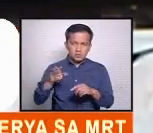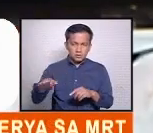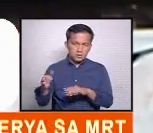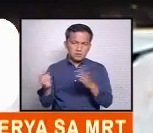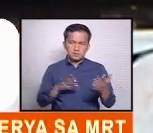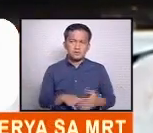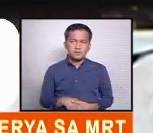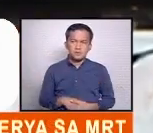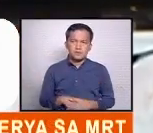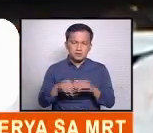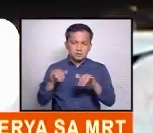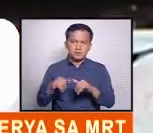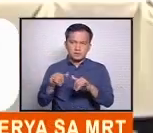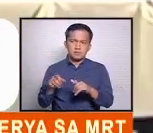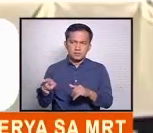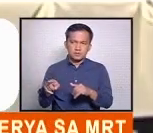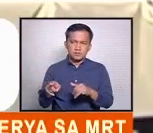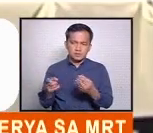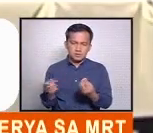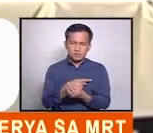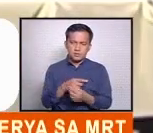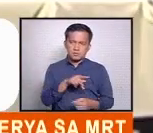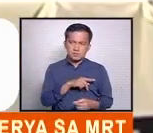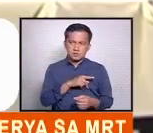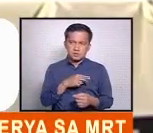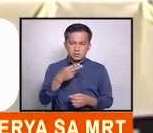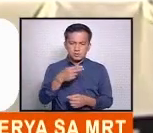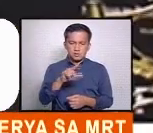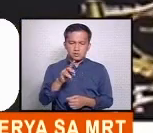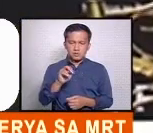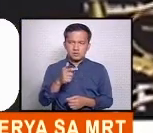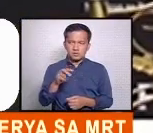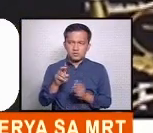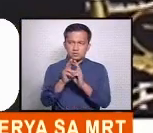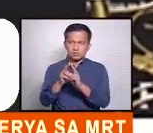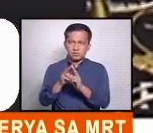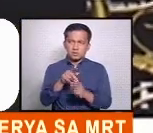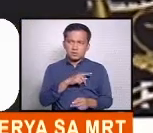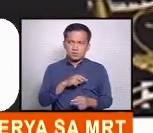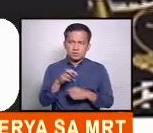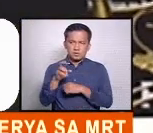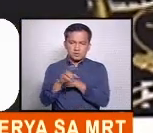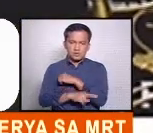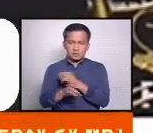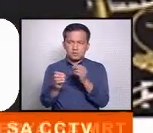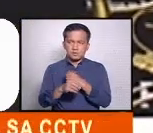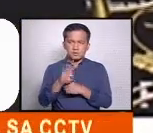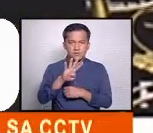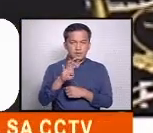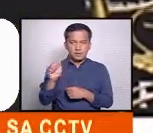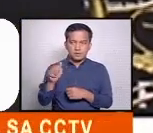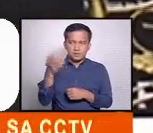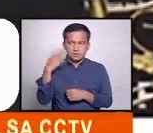ng batang nasawi. Mananatili muna ang mga sinibak na pulis sa holding unit ng Police Regional Office 4A. Si